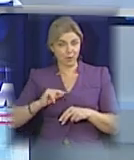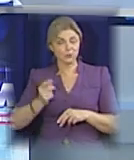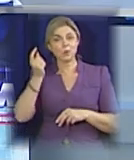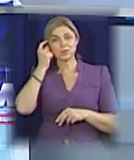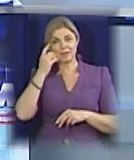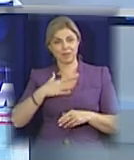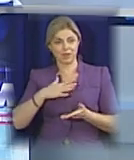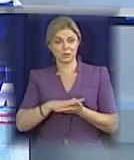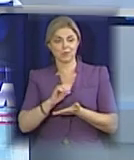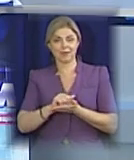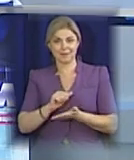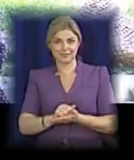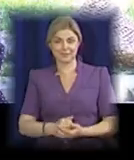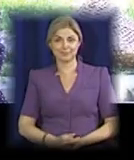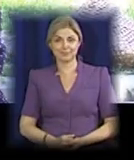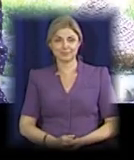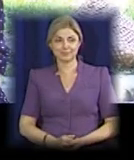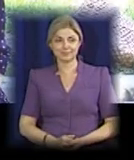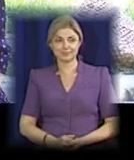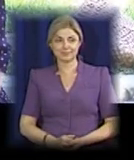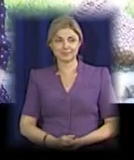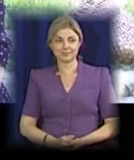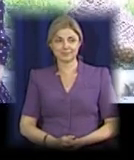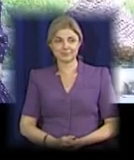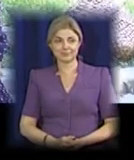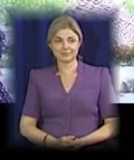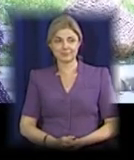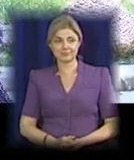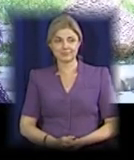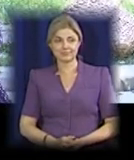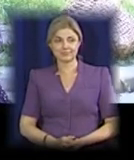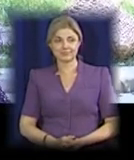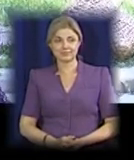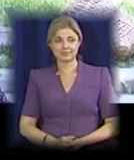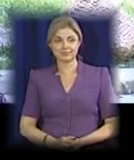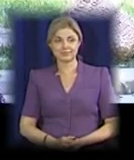дізнавалась Світлана Кльосова. Зараз ставимо гарні ніжки.